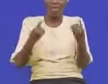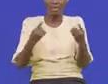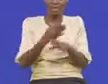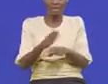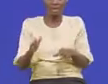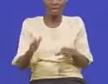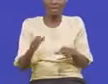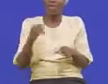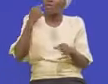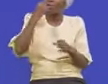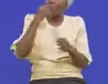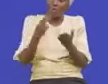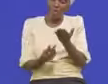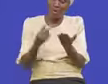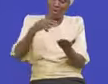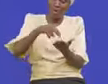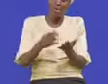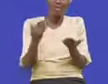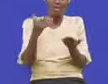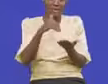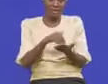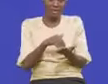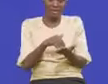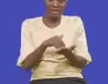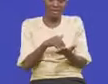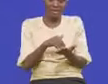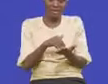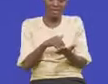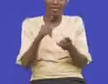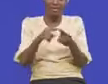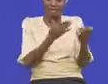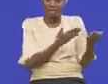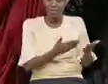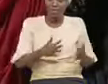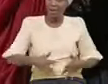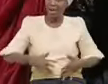yie. Ame ke gafɔ ɖe tsitre.